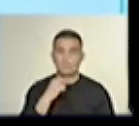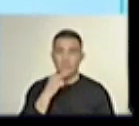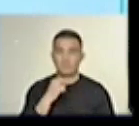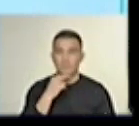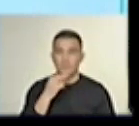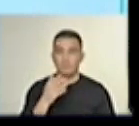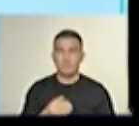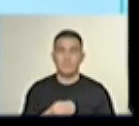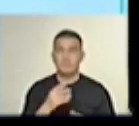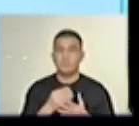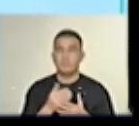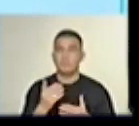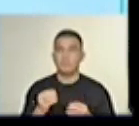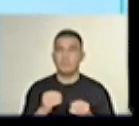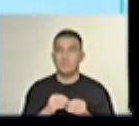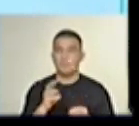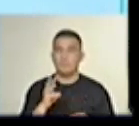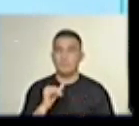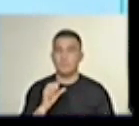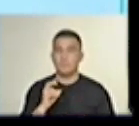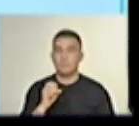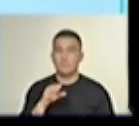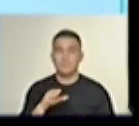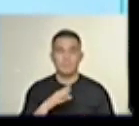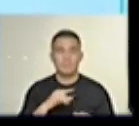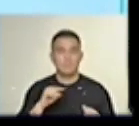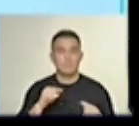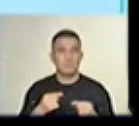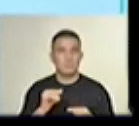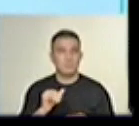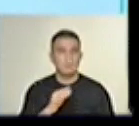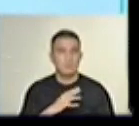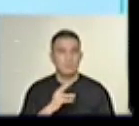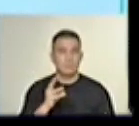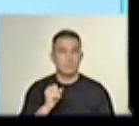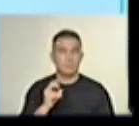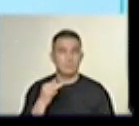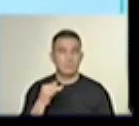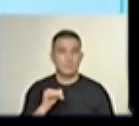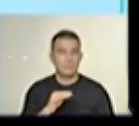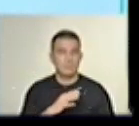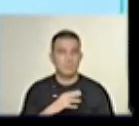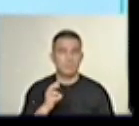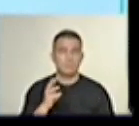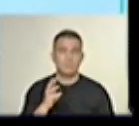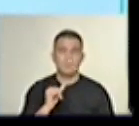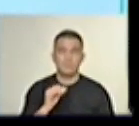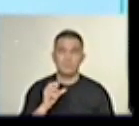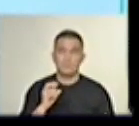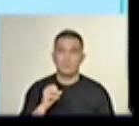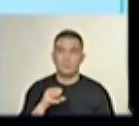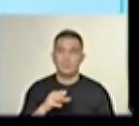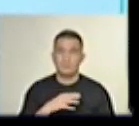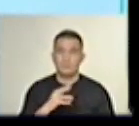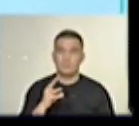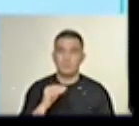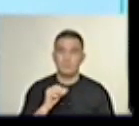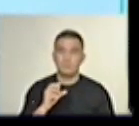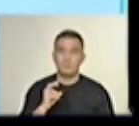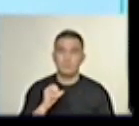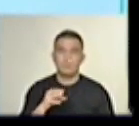10 musbat son edi. Unga qarama-qarshi son manfiy son, uning moduli esa musbat son. Demak, musbat